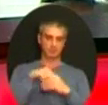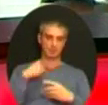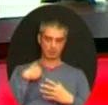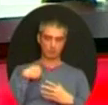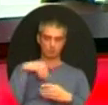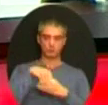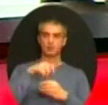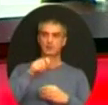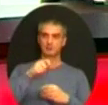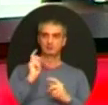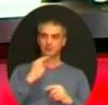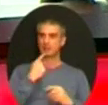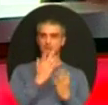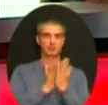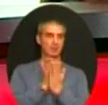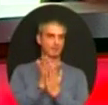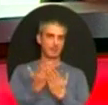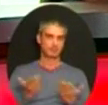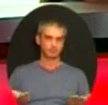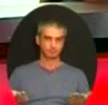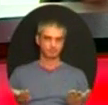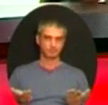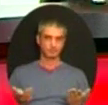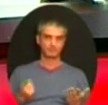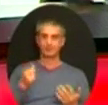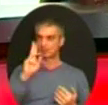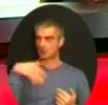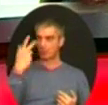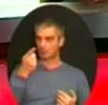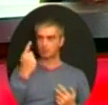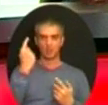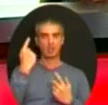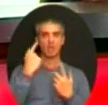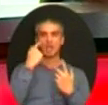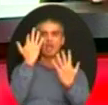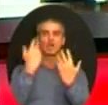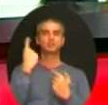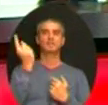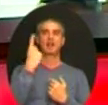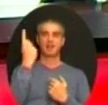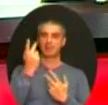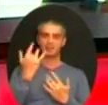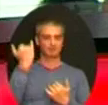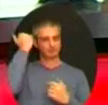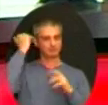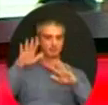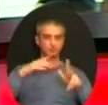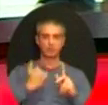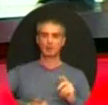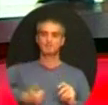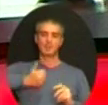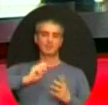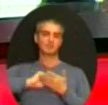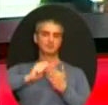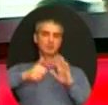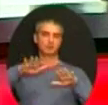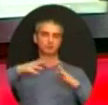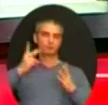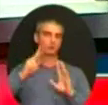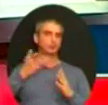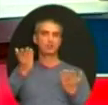חלק מהכנסת, צריך לומר את האמת. עכשיו, אתה יכול להיות החשב הכללי באוצר, מזכיר הממשלה, מנכ"ל משרד ראש הממשלה. יש